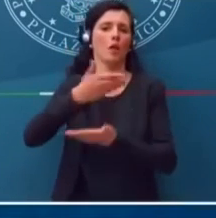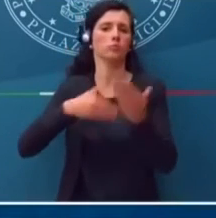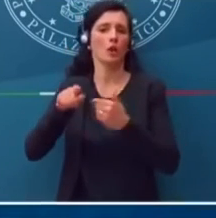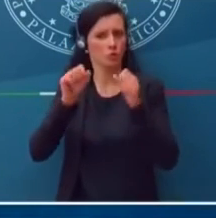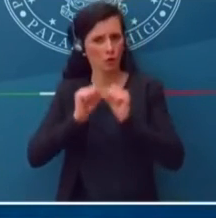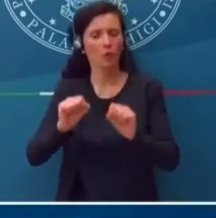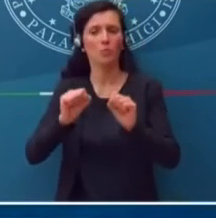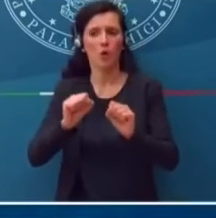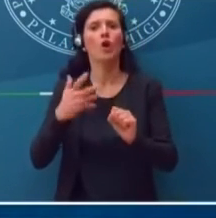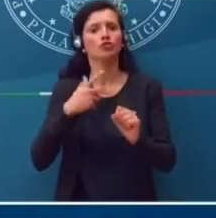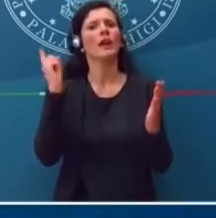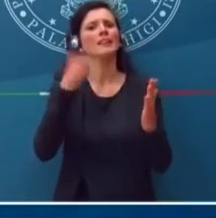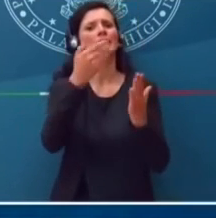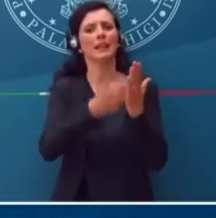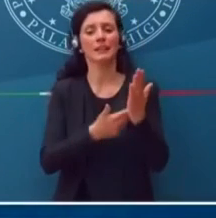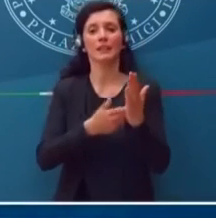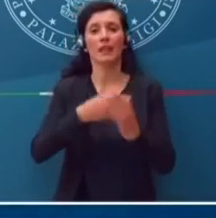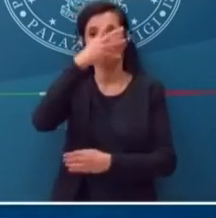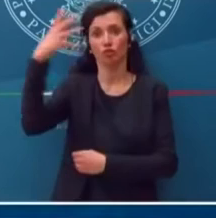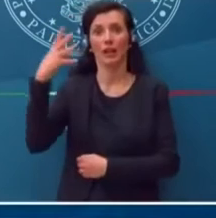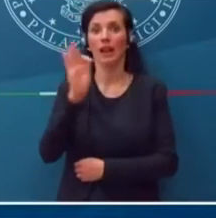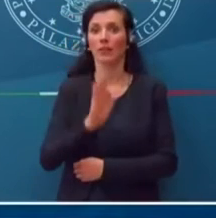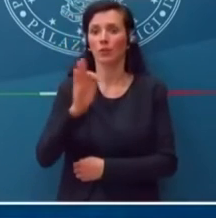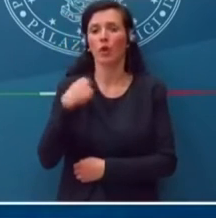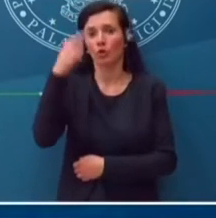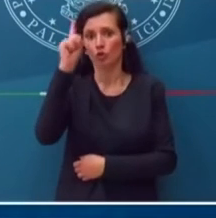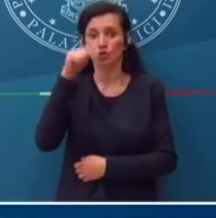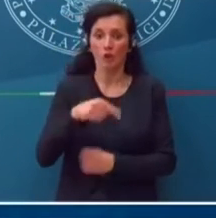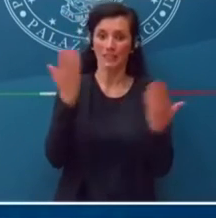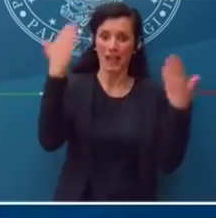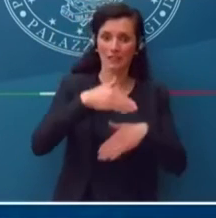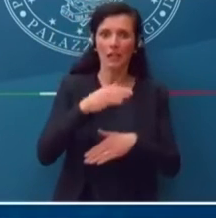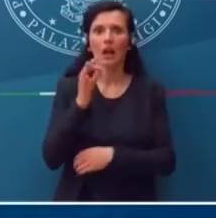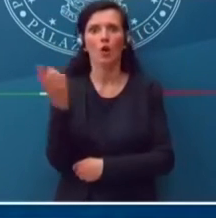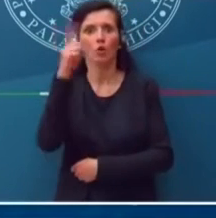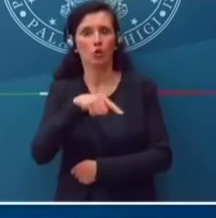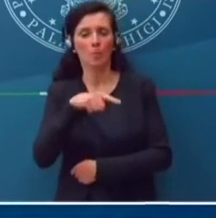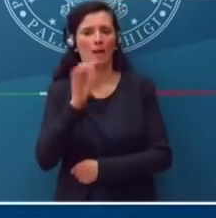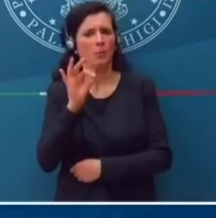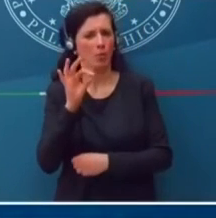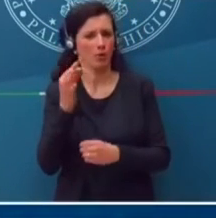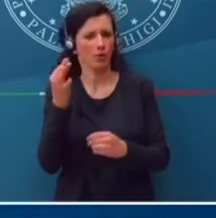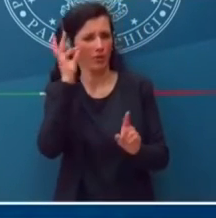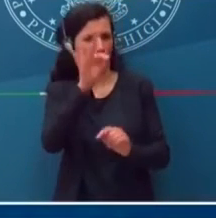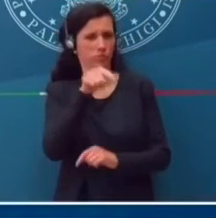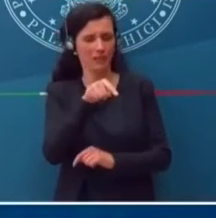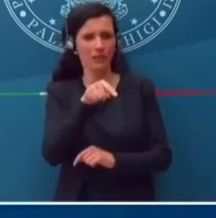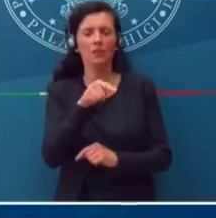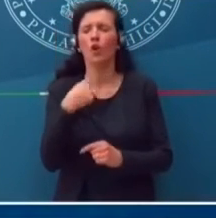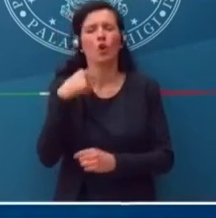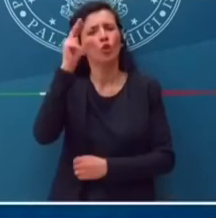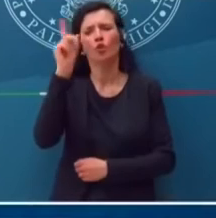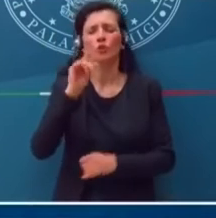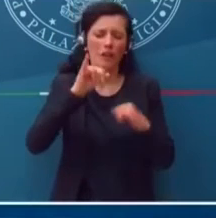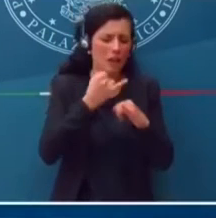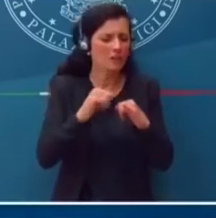una direttiva del generale Figliuolo, io non so ancora quando, se è stasera o domani, proprio in questo senso, non conosco il dettaglio, non importa